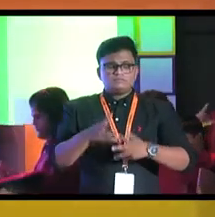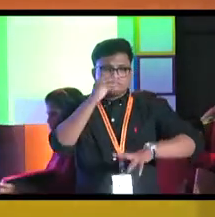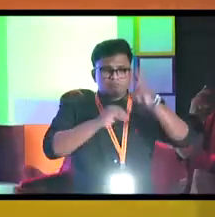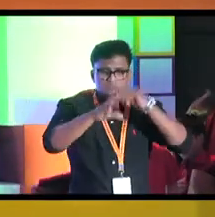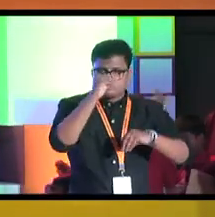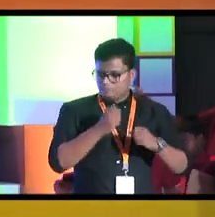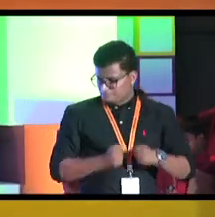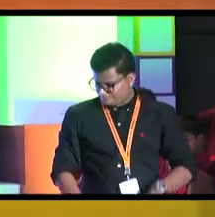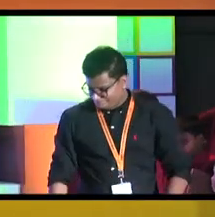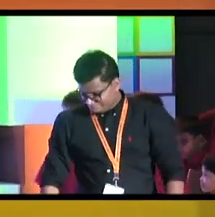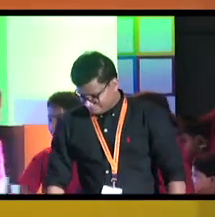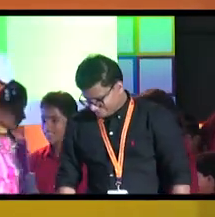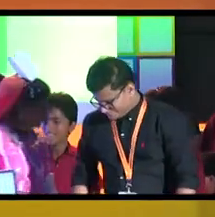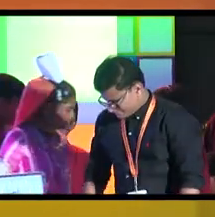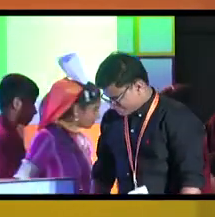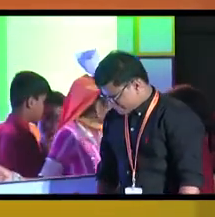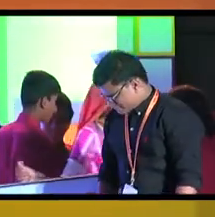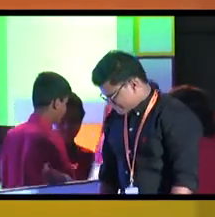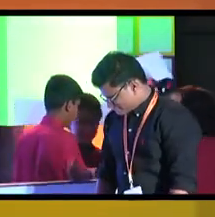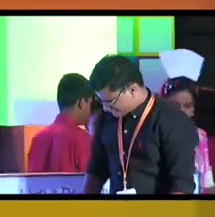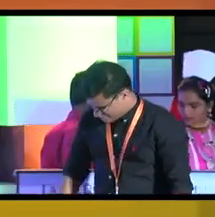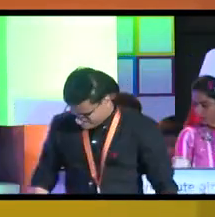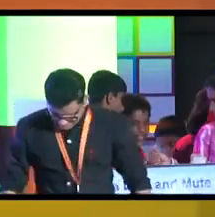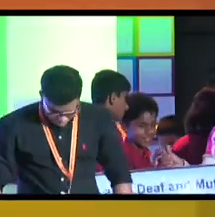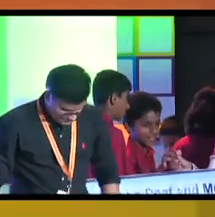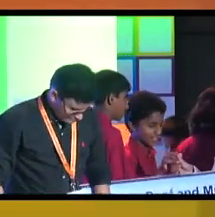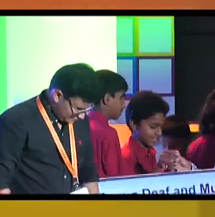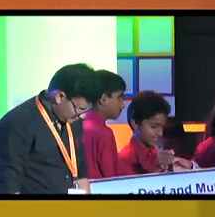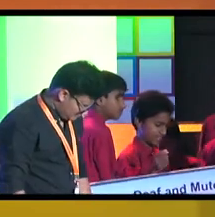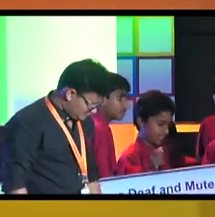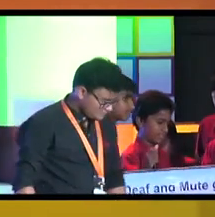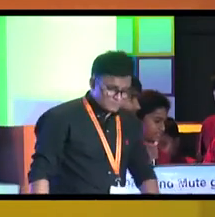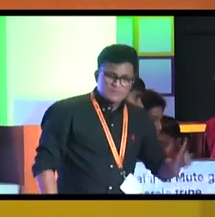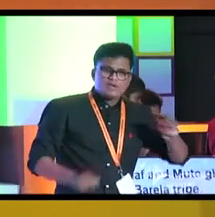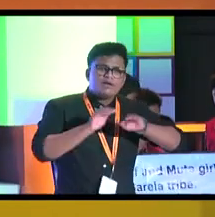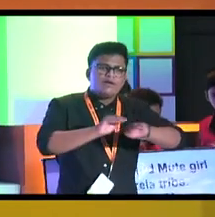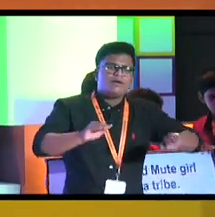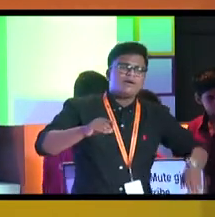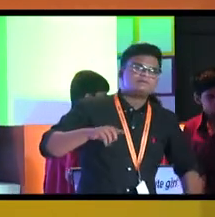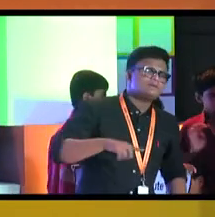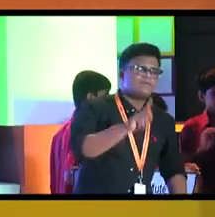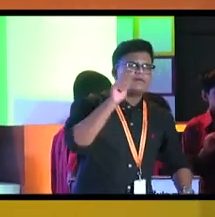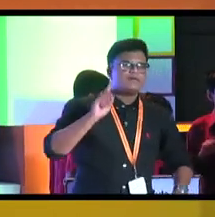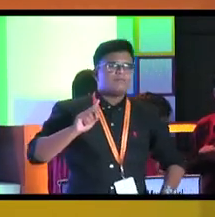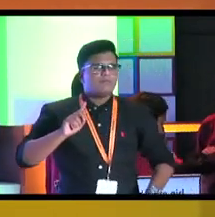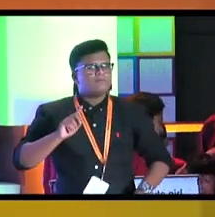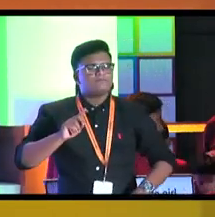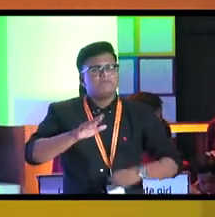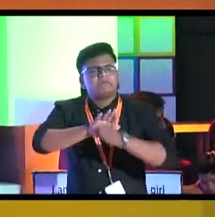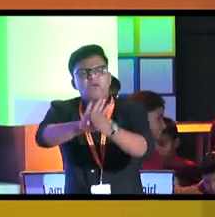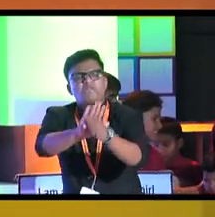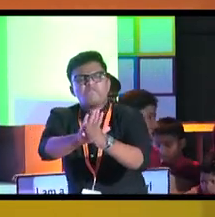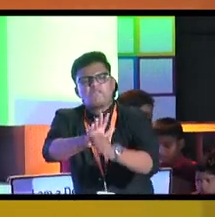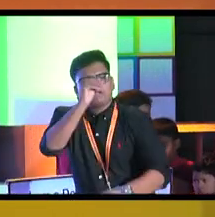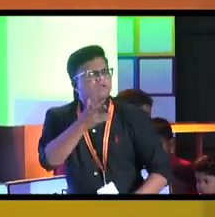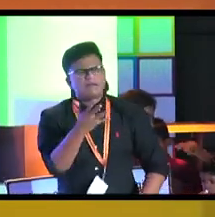जो इस बच्ची ने अपनी मर्जी से, कहीं किसी को कुछ फोर्स नहीं किया जाता, पर वो खुद ही उसने अपनी मर्जी से, अपनी इच्छा से इसे